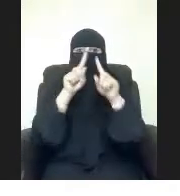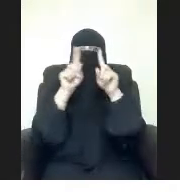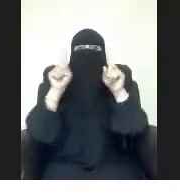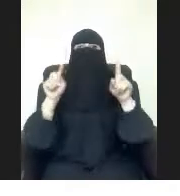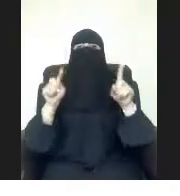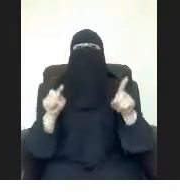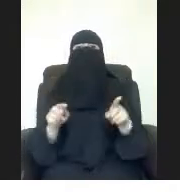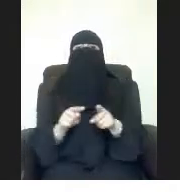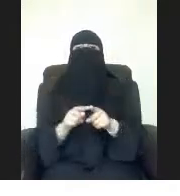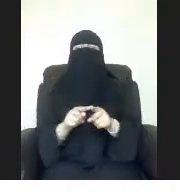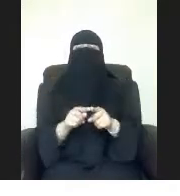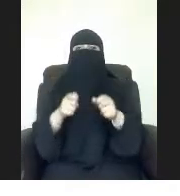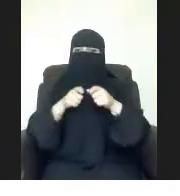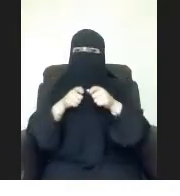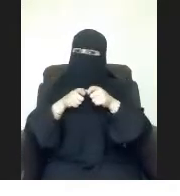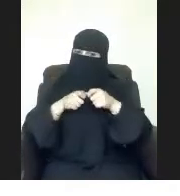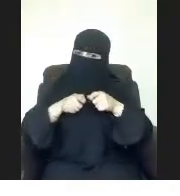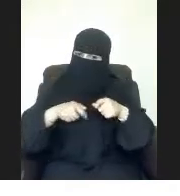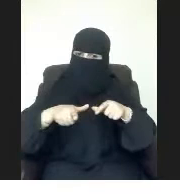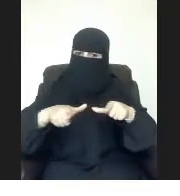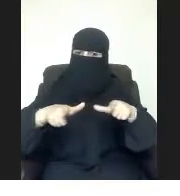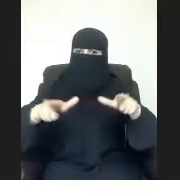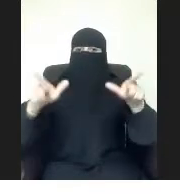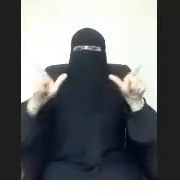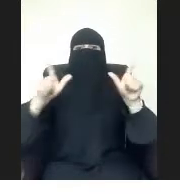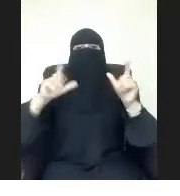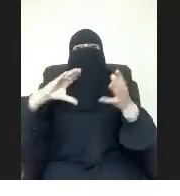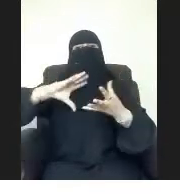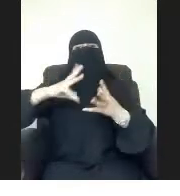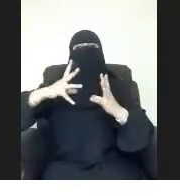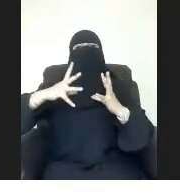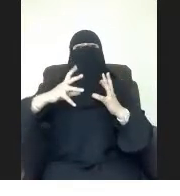يعني سينتشر على مستوى العالم.